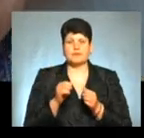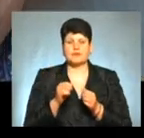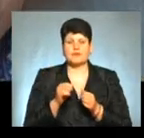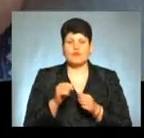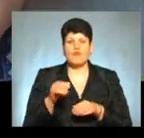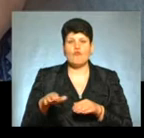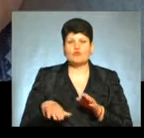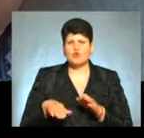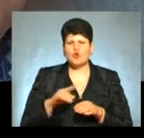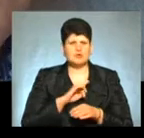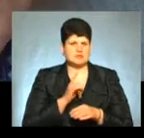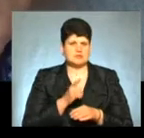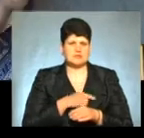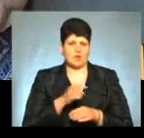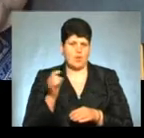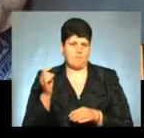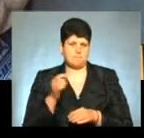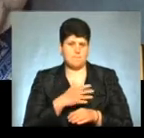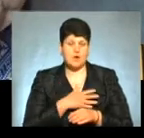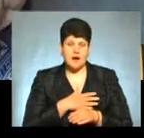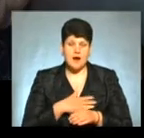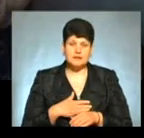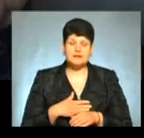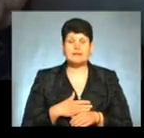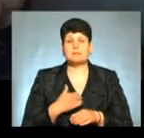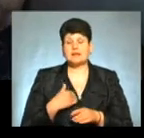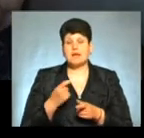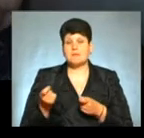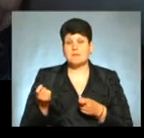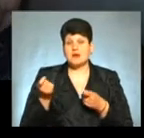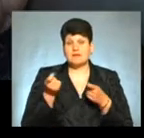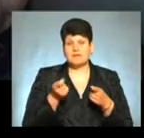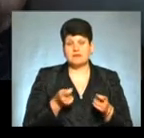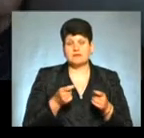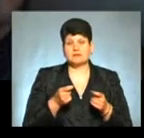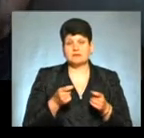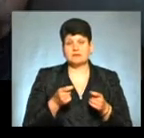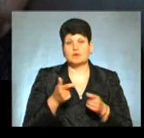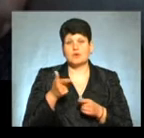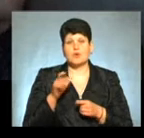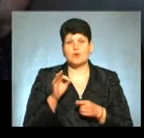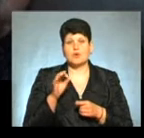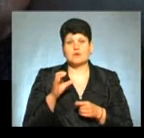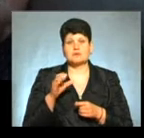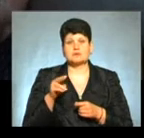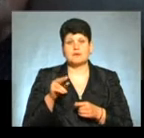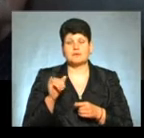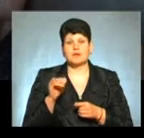В ногу сильно поранив. Мене привезли в госпіталь.